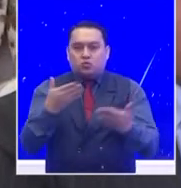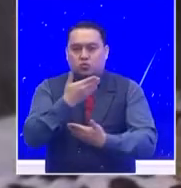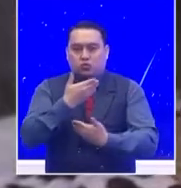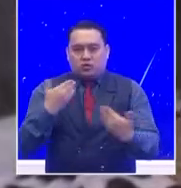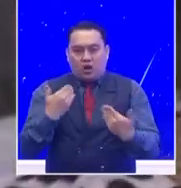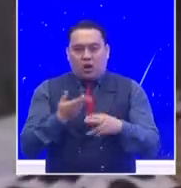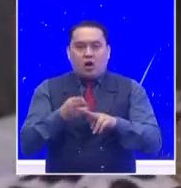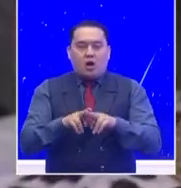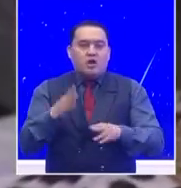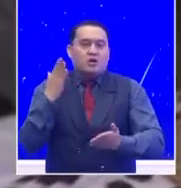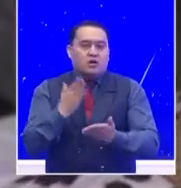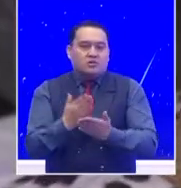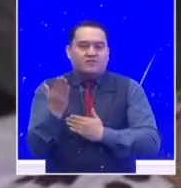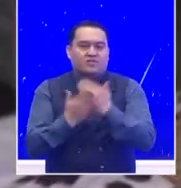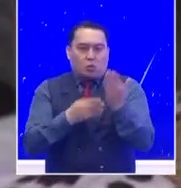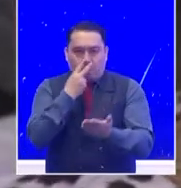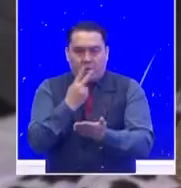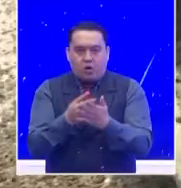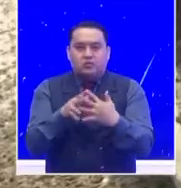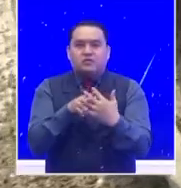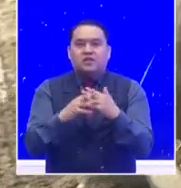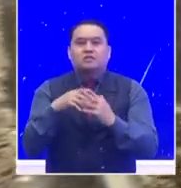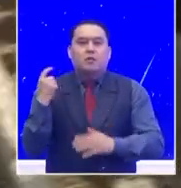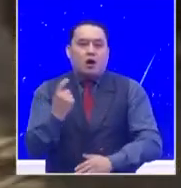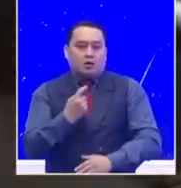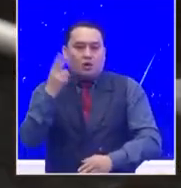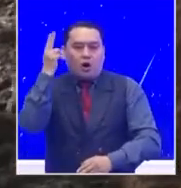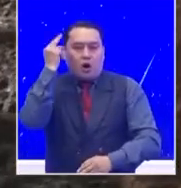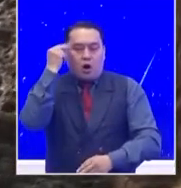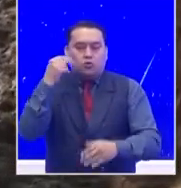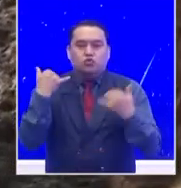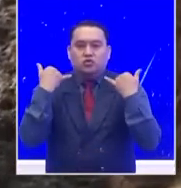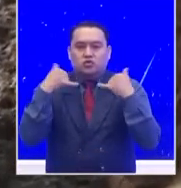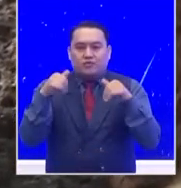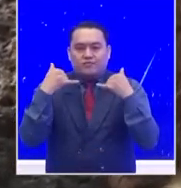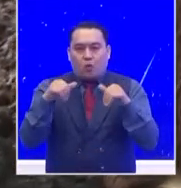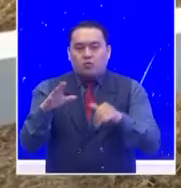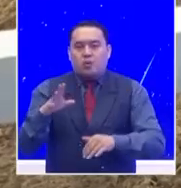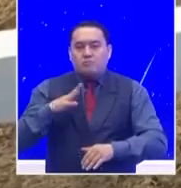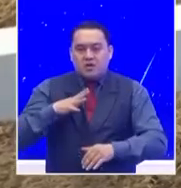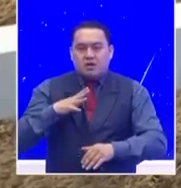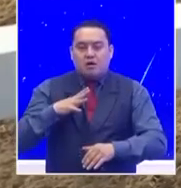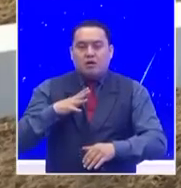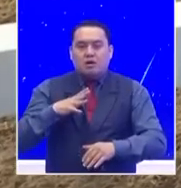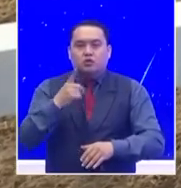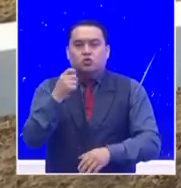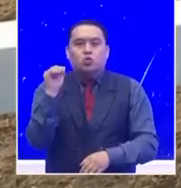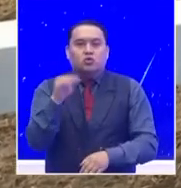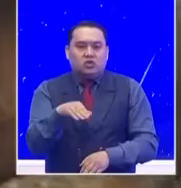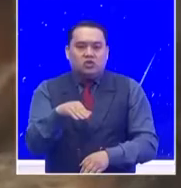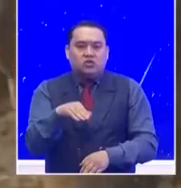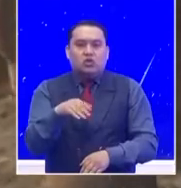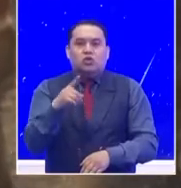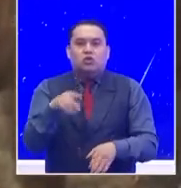менее, за прошедший год отмечены высокие показатели в сельском хозяйстве. Количество крупного рогатого скота составило порядка 100 тысяч голов и